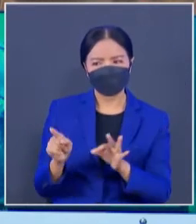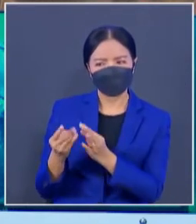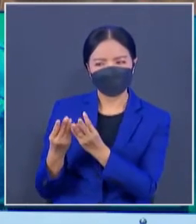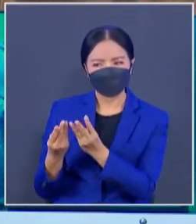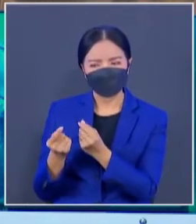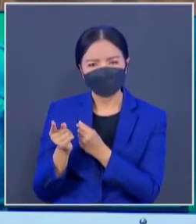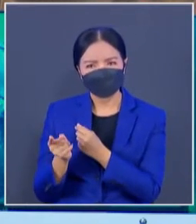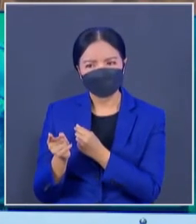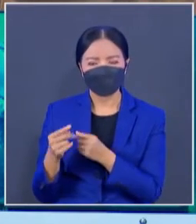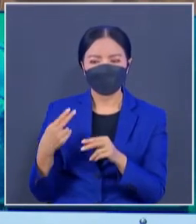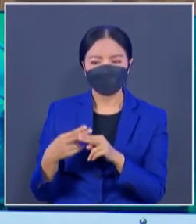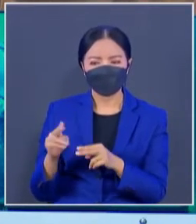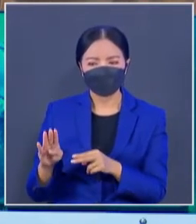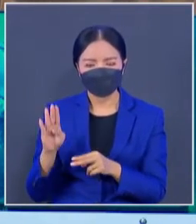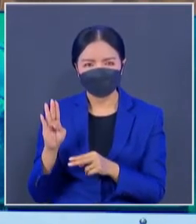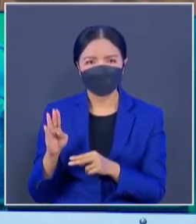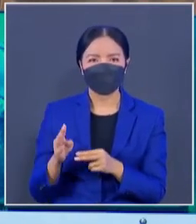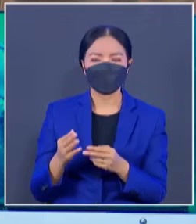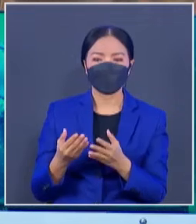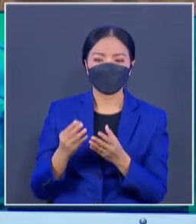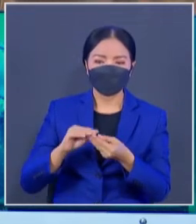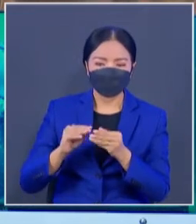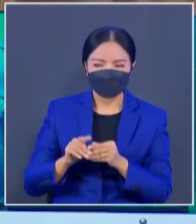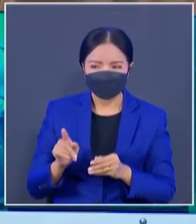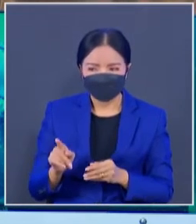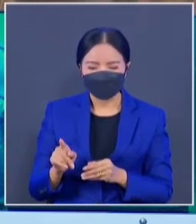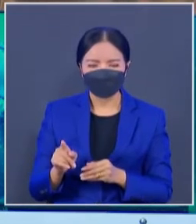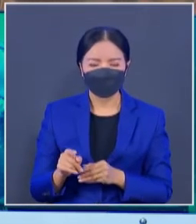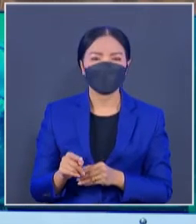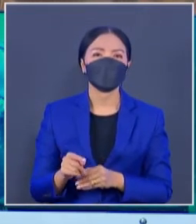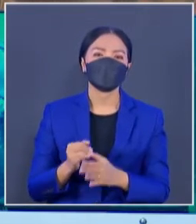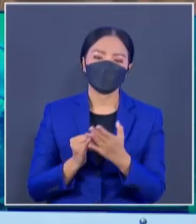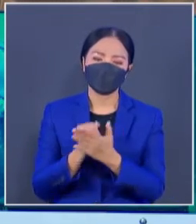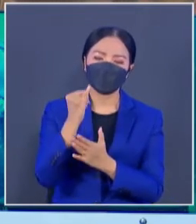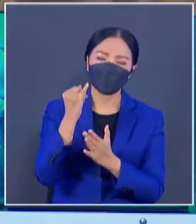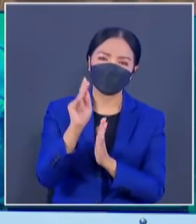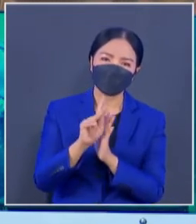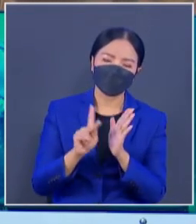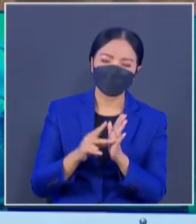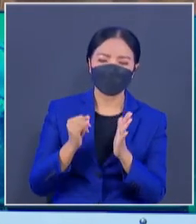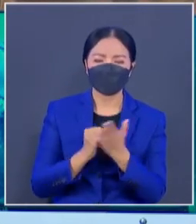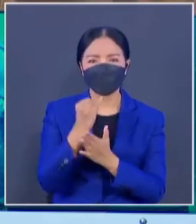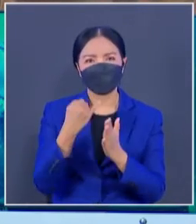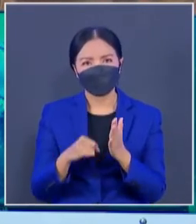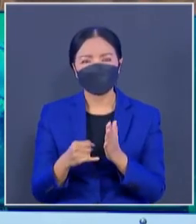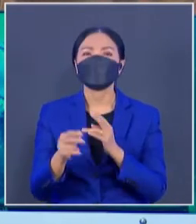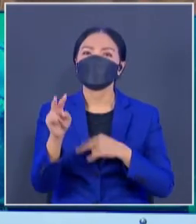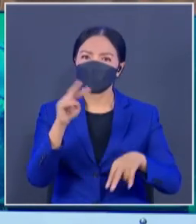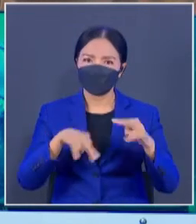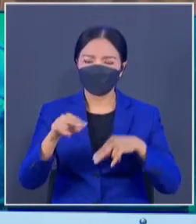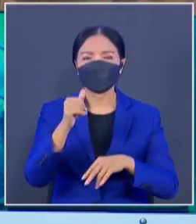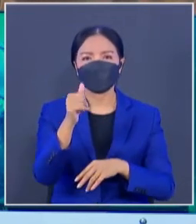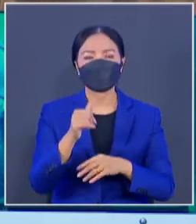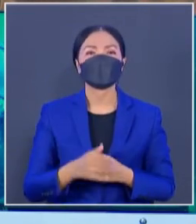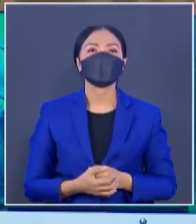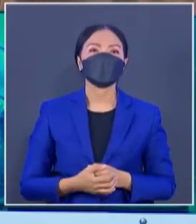แบบนี้ชื่อบริษัทแบบนี้ได้รับการถูกต้องตามกฎหมายหรือเปล่าเปิดมาเนี่ยนะครับ ก็ตรวจสอบให้ดีนะครับการถูกหลอก